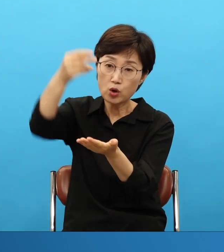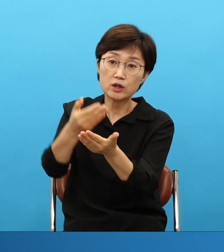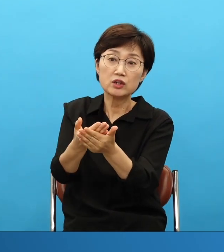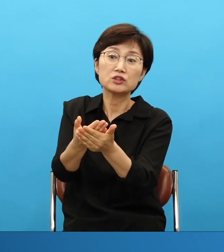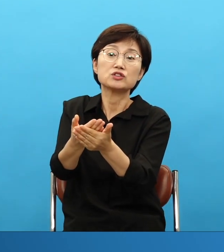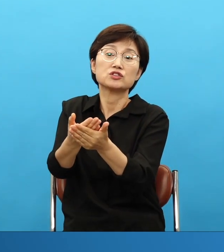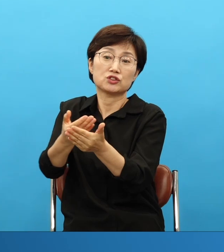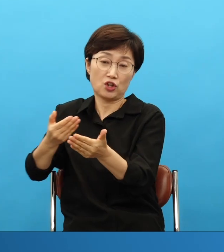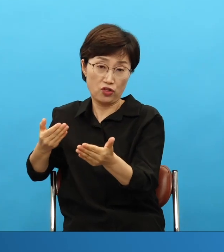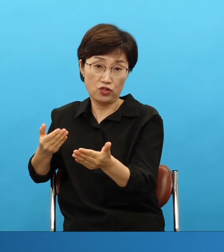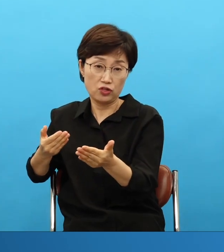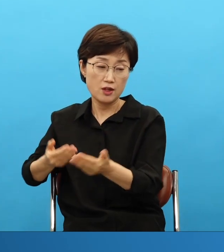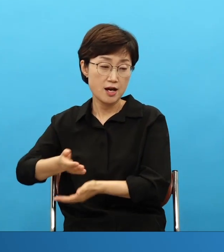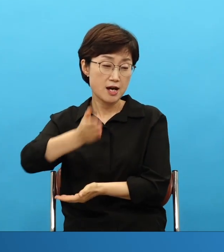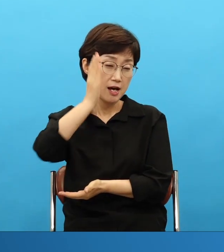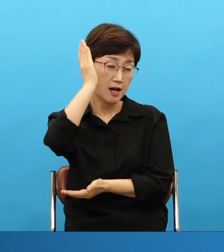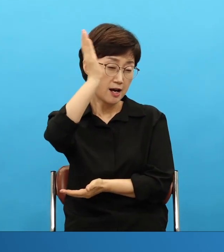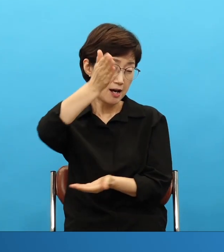사람이 깨